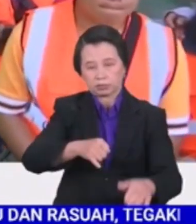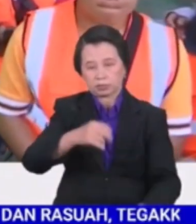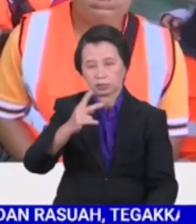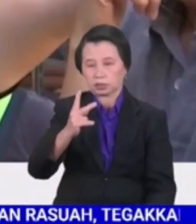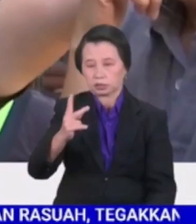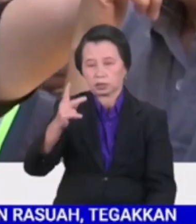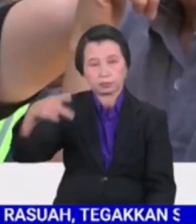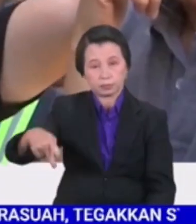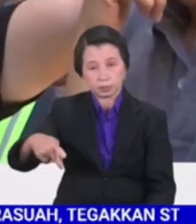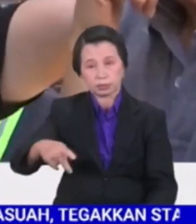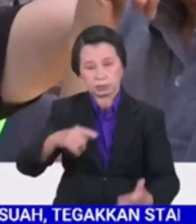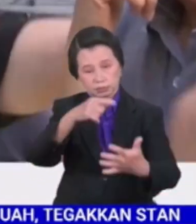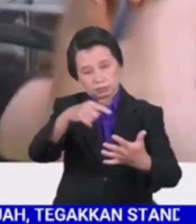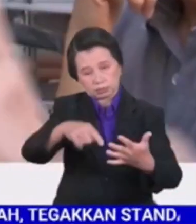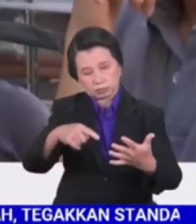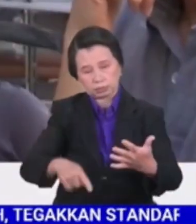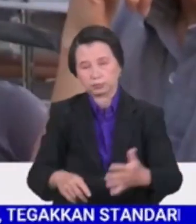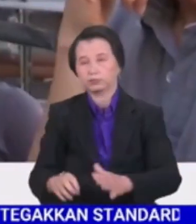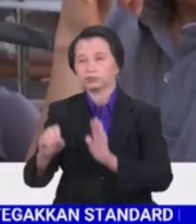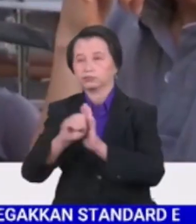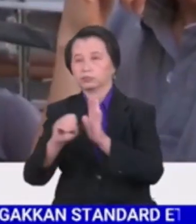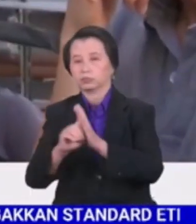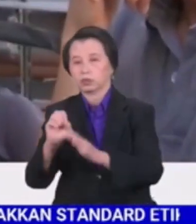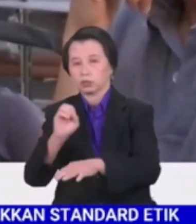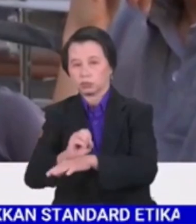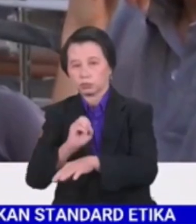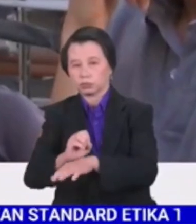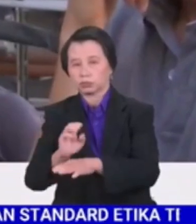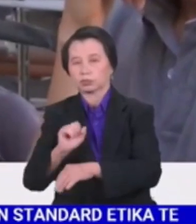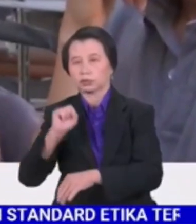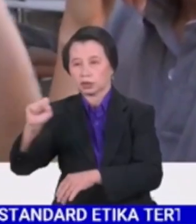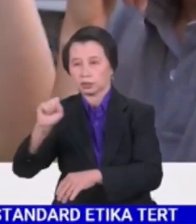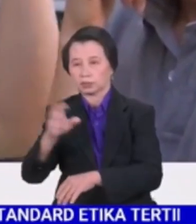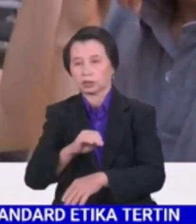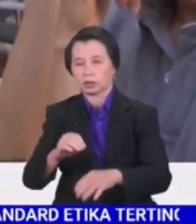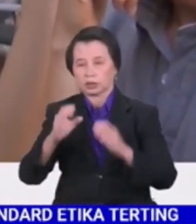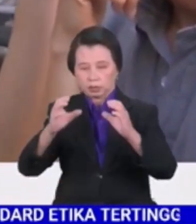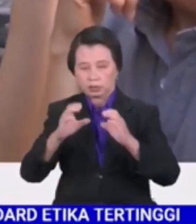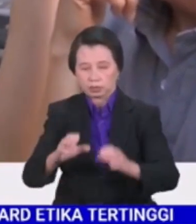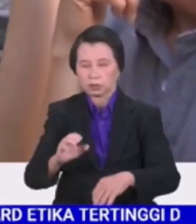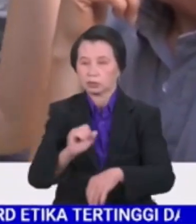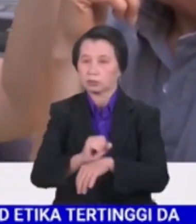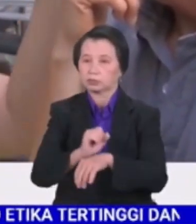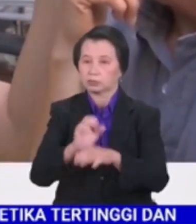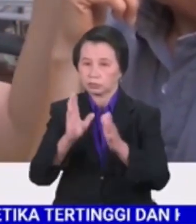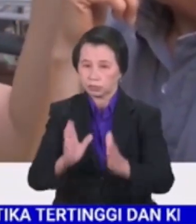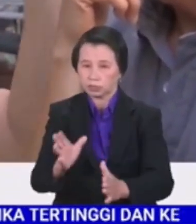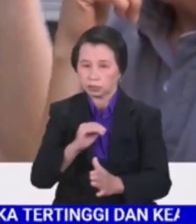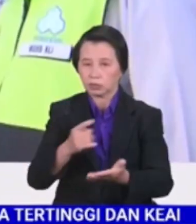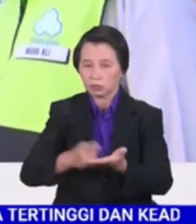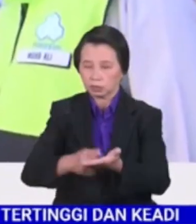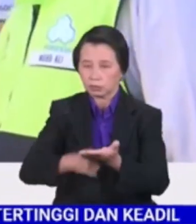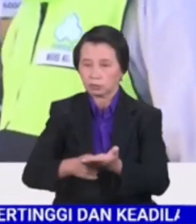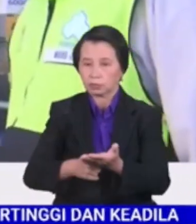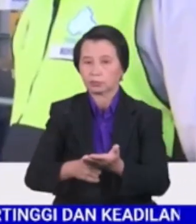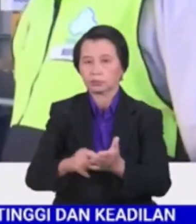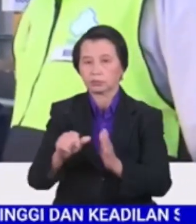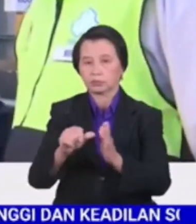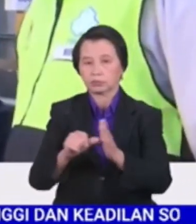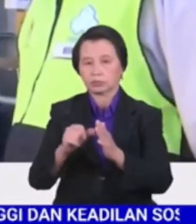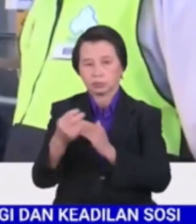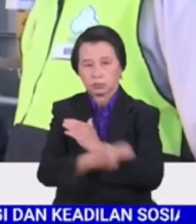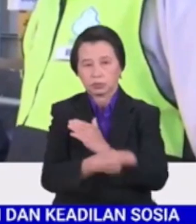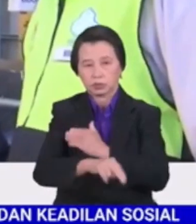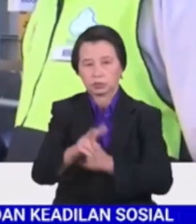antara akta terlibat adalah ordinand burusabah dan kaidah-kaidah buruh atau majelis perundingan gaji negara 2011